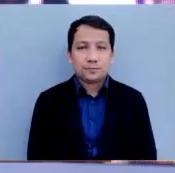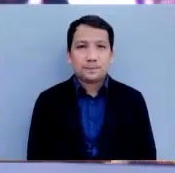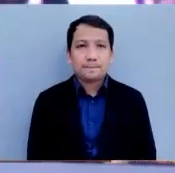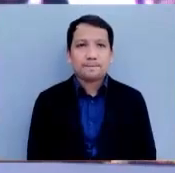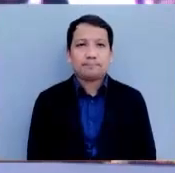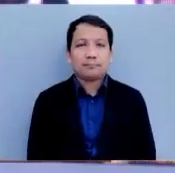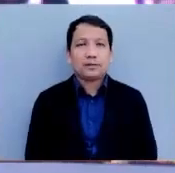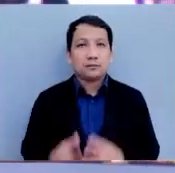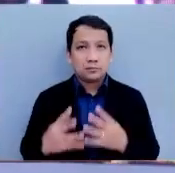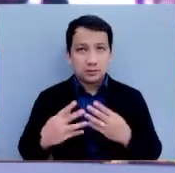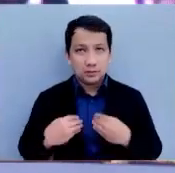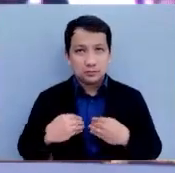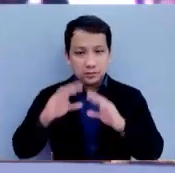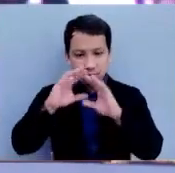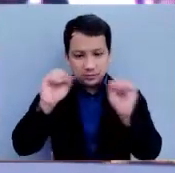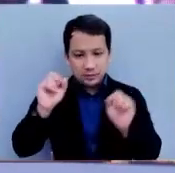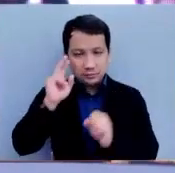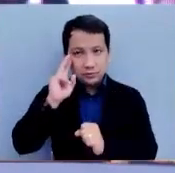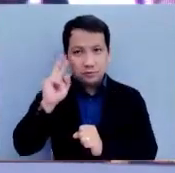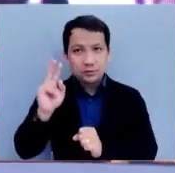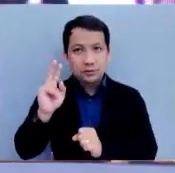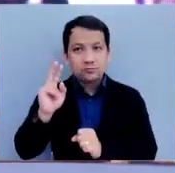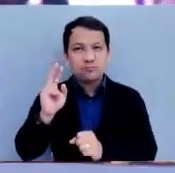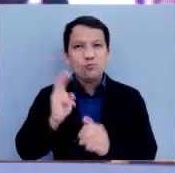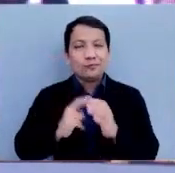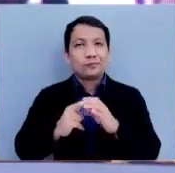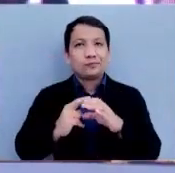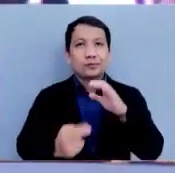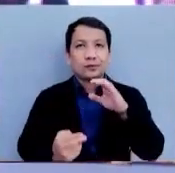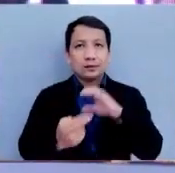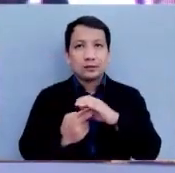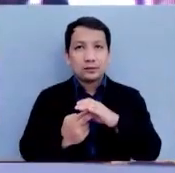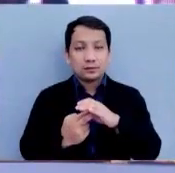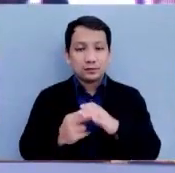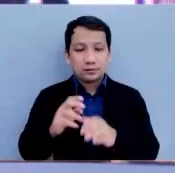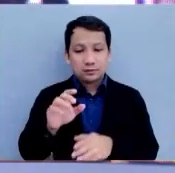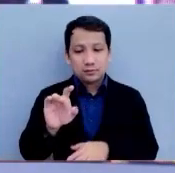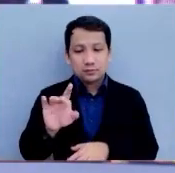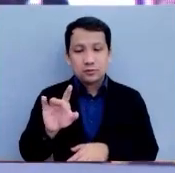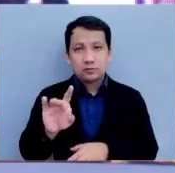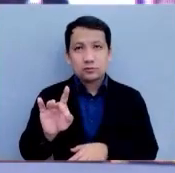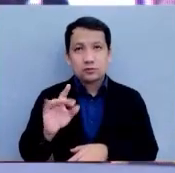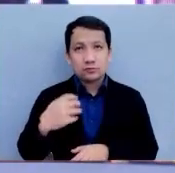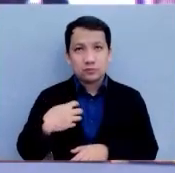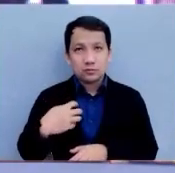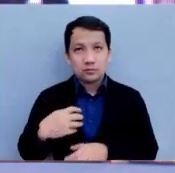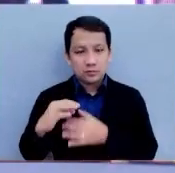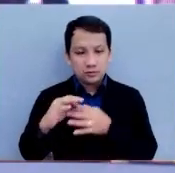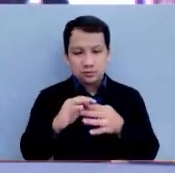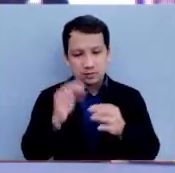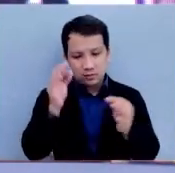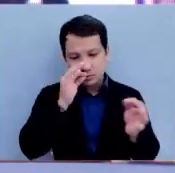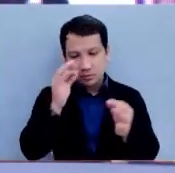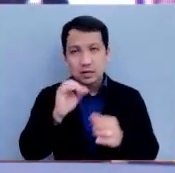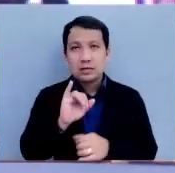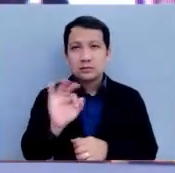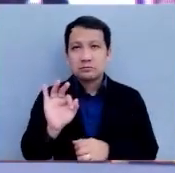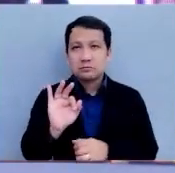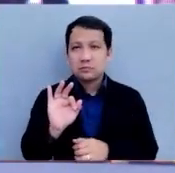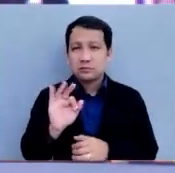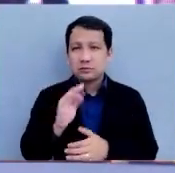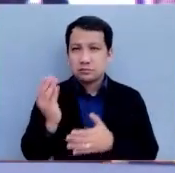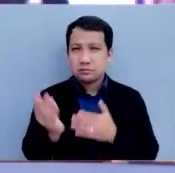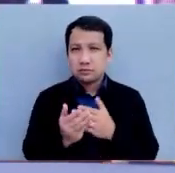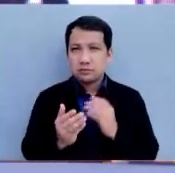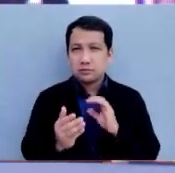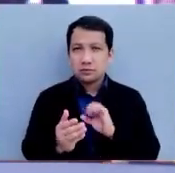Tinanggap na ni Pangulong Bongbong Marcos ang pagbibitiw ng 18 pulis na sangkot umano sa illegal na droga. Pero hindi pa raw sigurado kung makakasuhan sila.